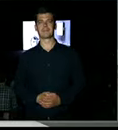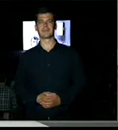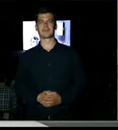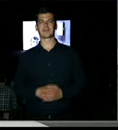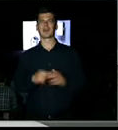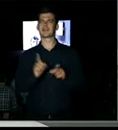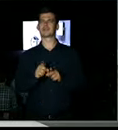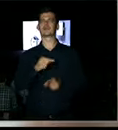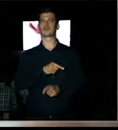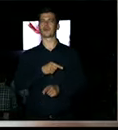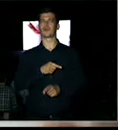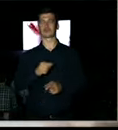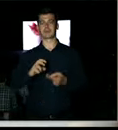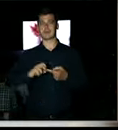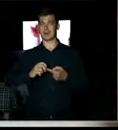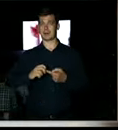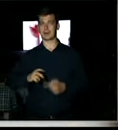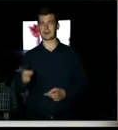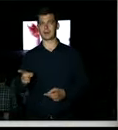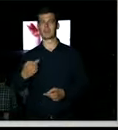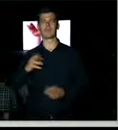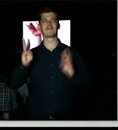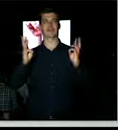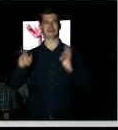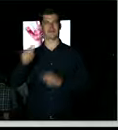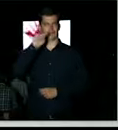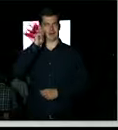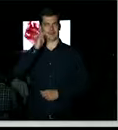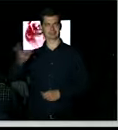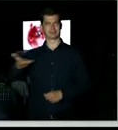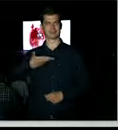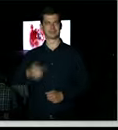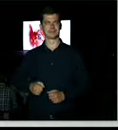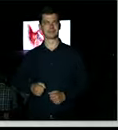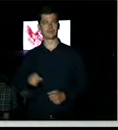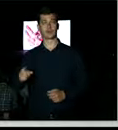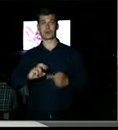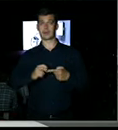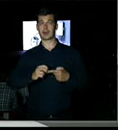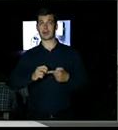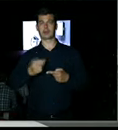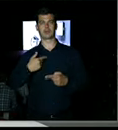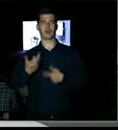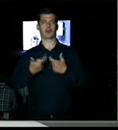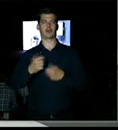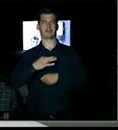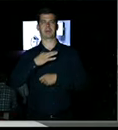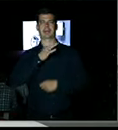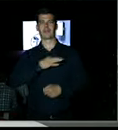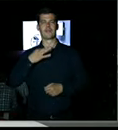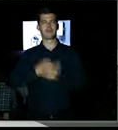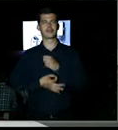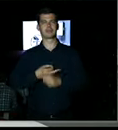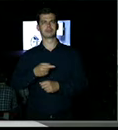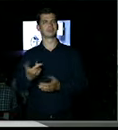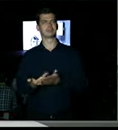Ten element to nakrętka z warsztatu mojego dziadka, z której zrobiłam wiroloczek po to, żebym za